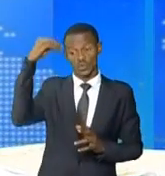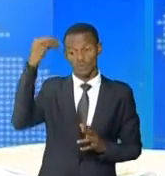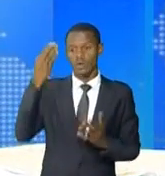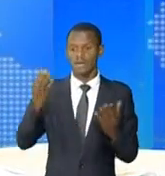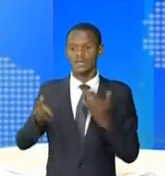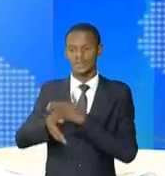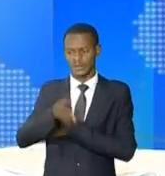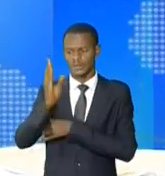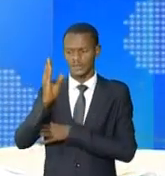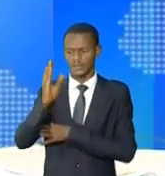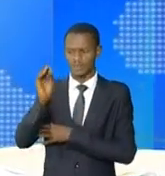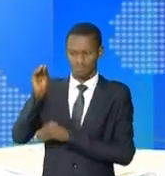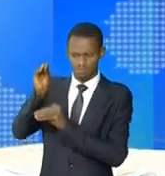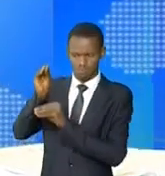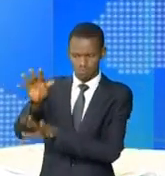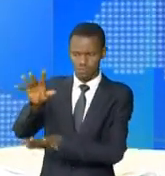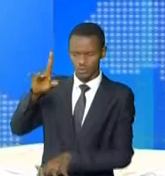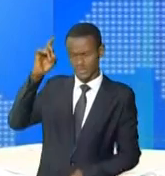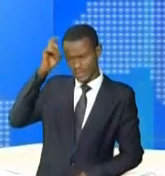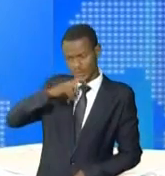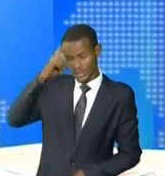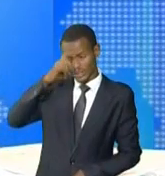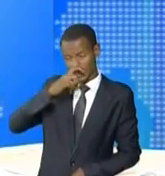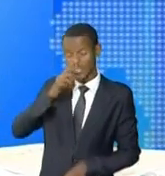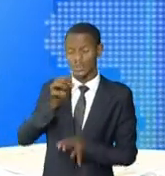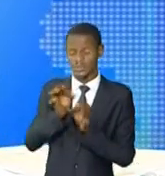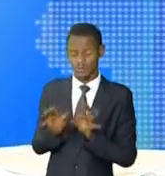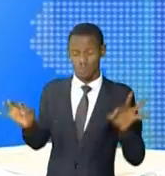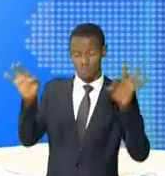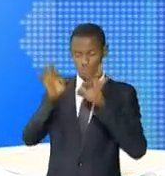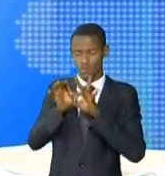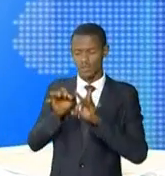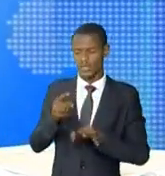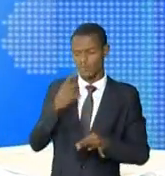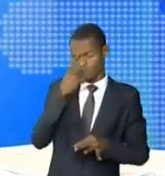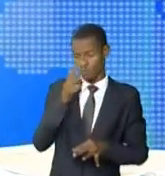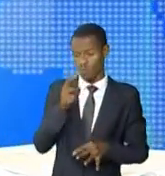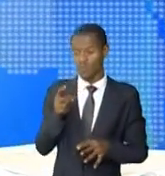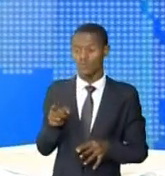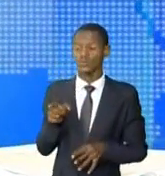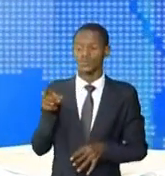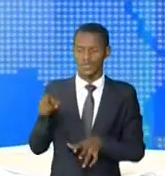accorde la sagesse et l'intelligence nécessaires afin de mener à bien